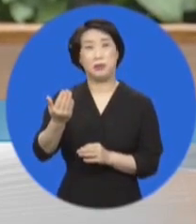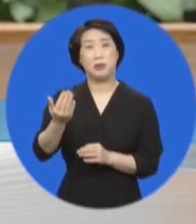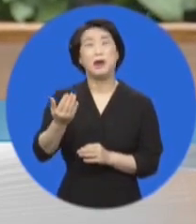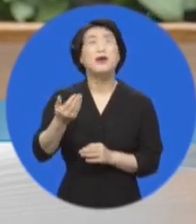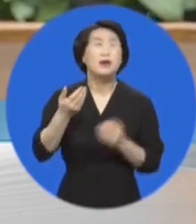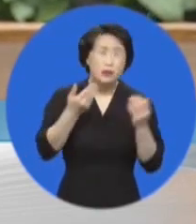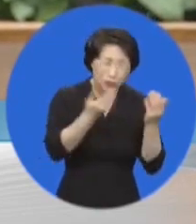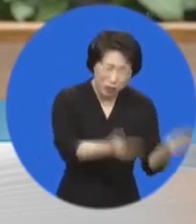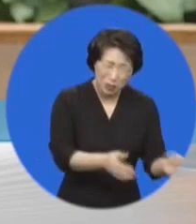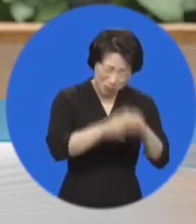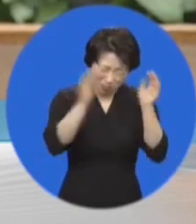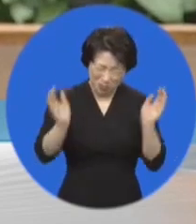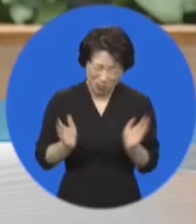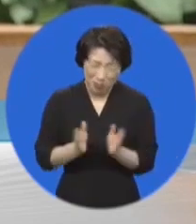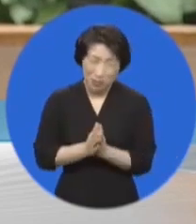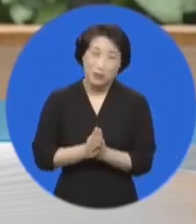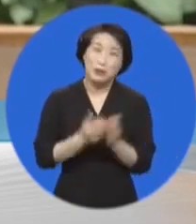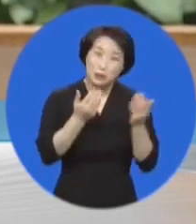하면서 다